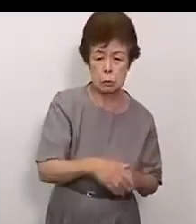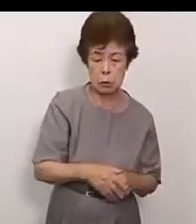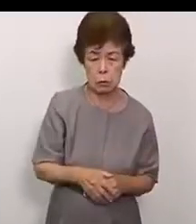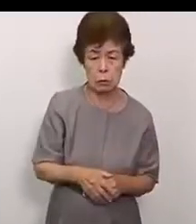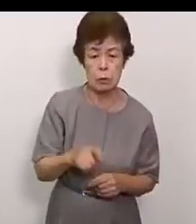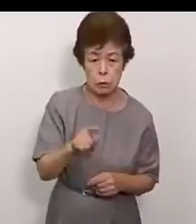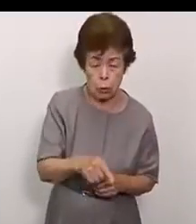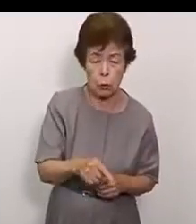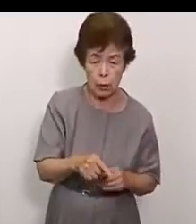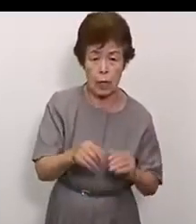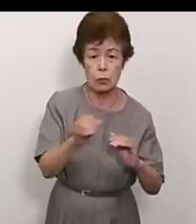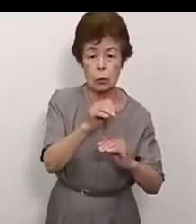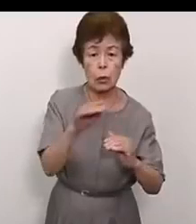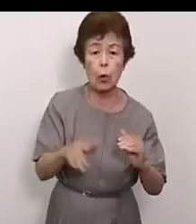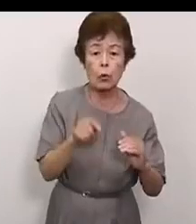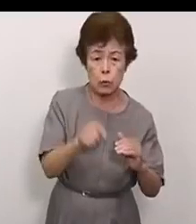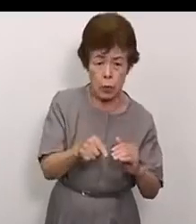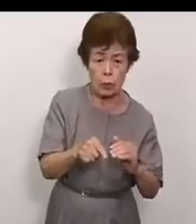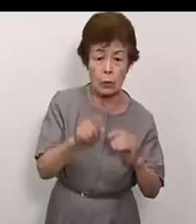て、